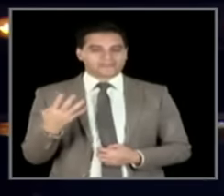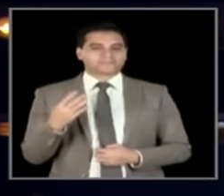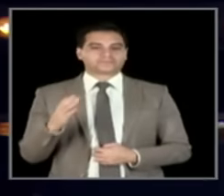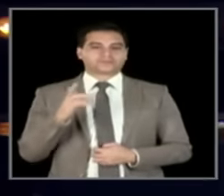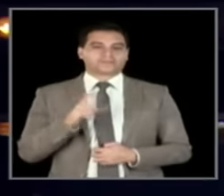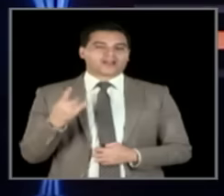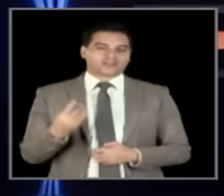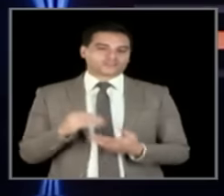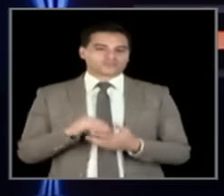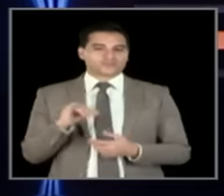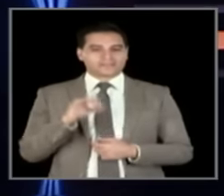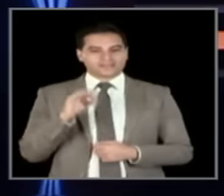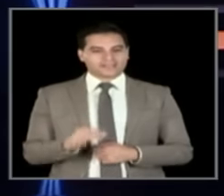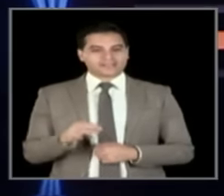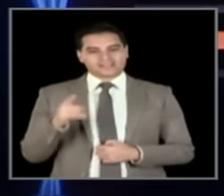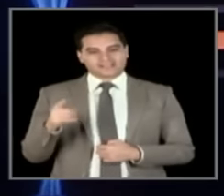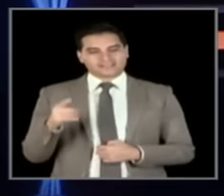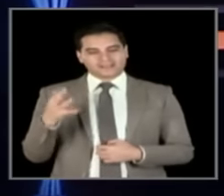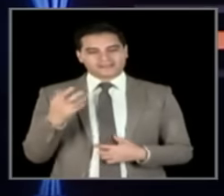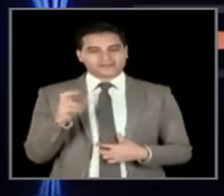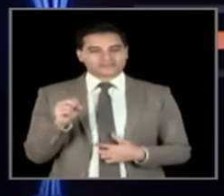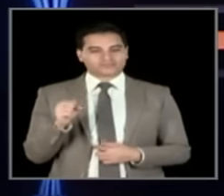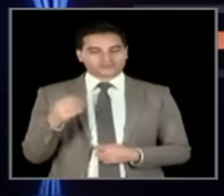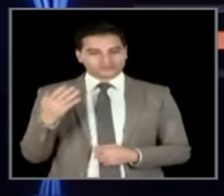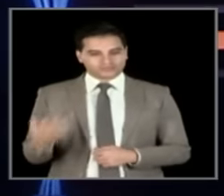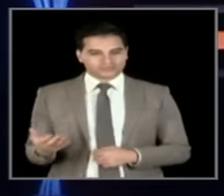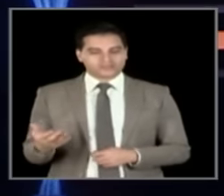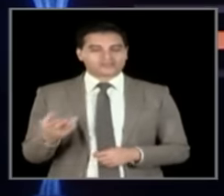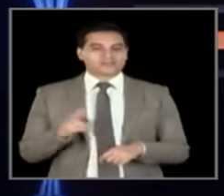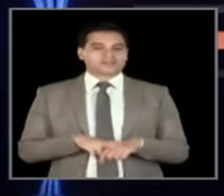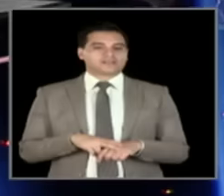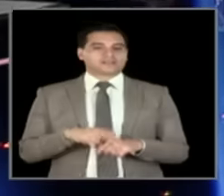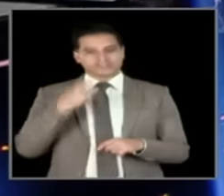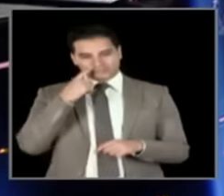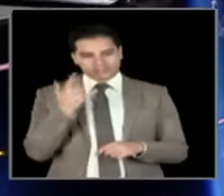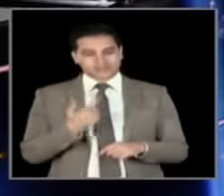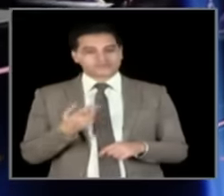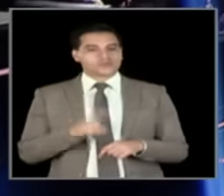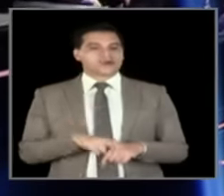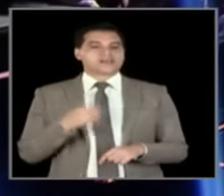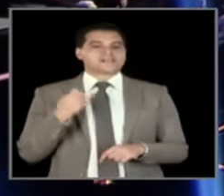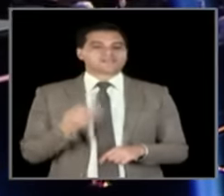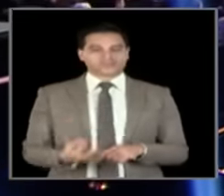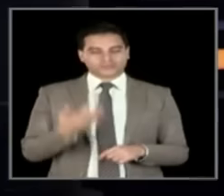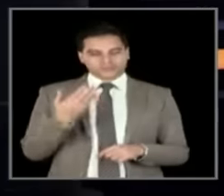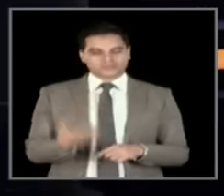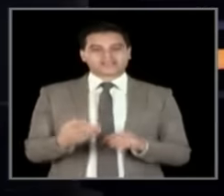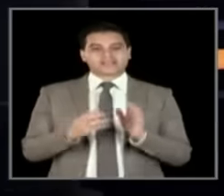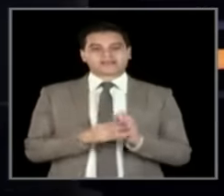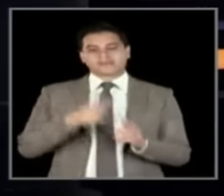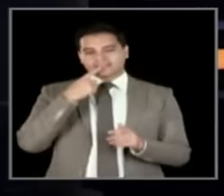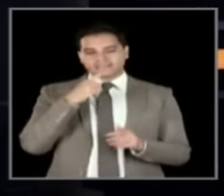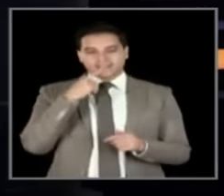10 نقط مهمين جدا لعزة. 25 جامعة عين شمس، 35 جامعة